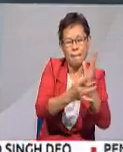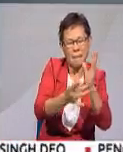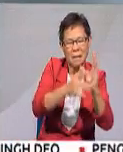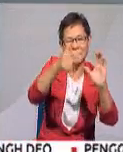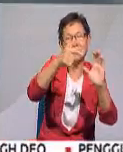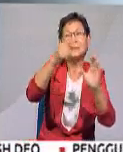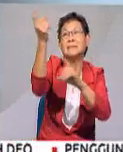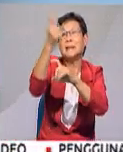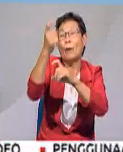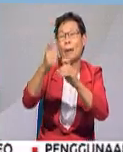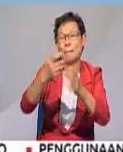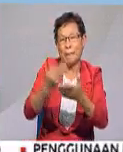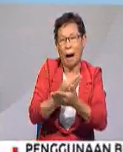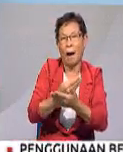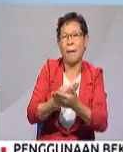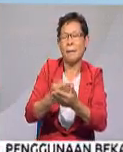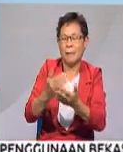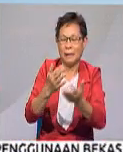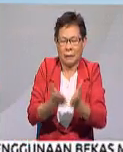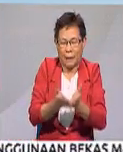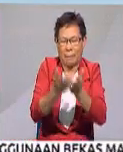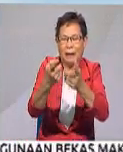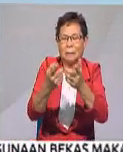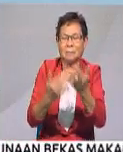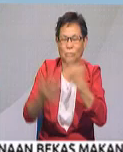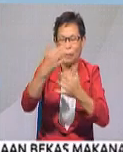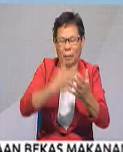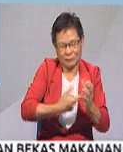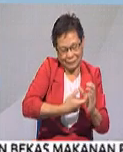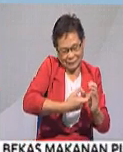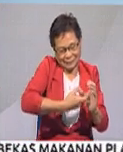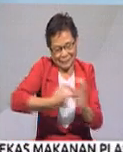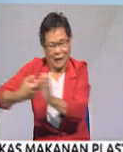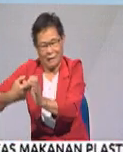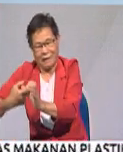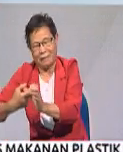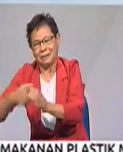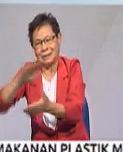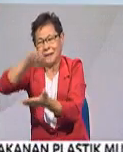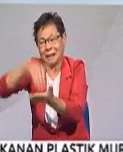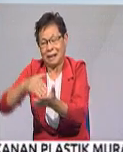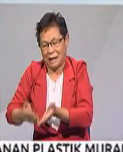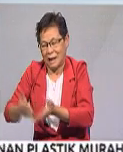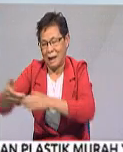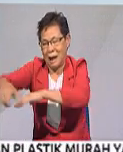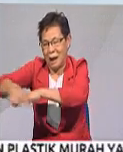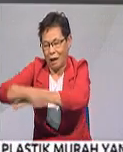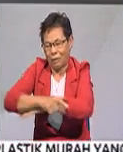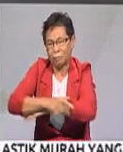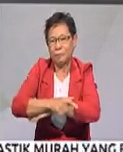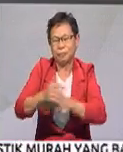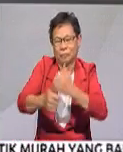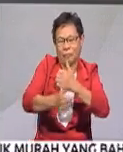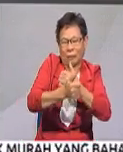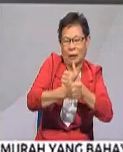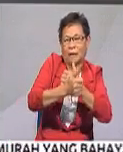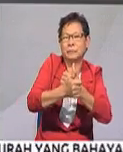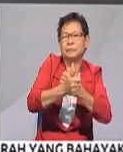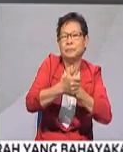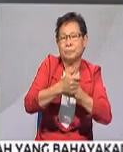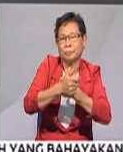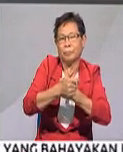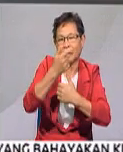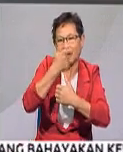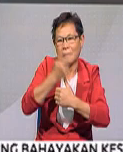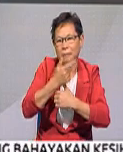Kapal yang terbakar ditarik ke tengah laut bagi mengelak api merebak ke tongkang atau kapal lain yang berada di lindungan